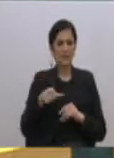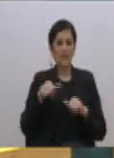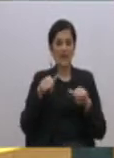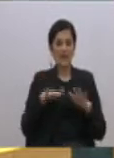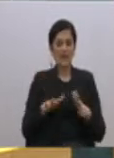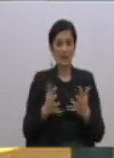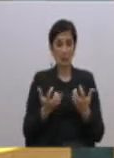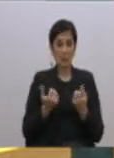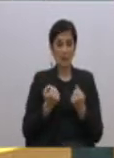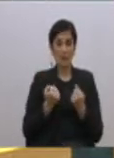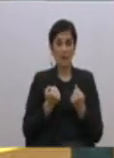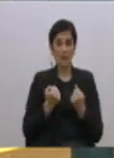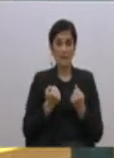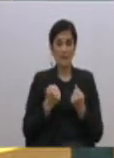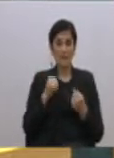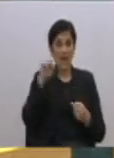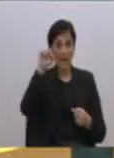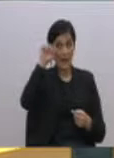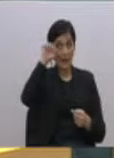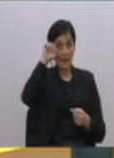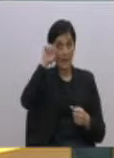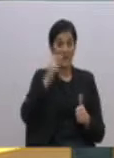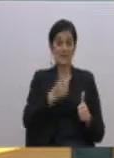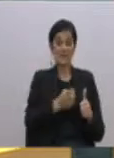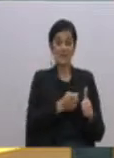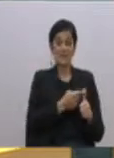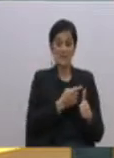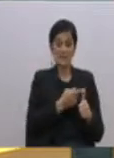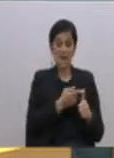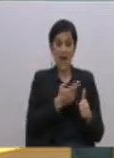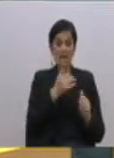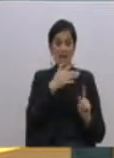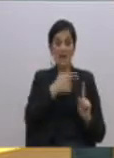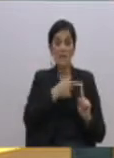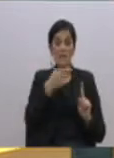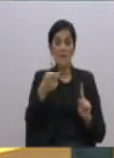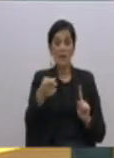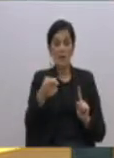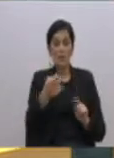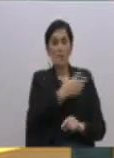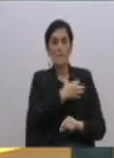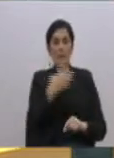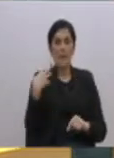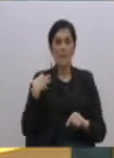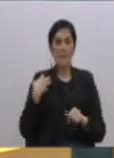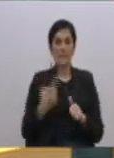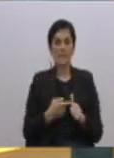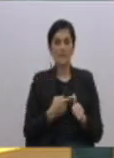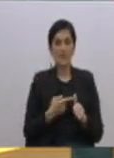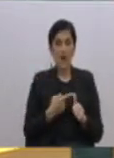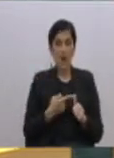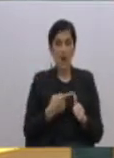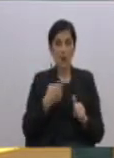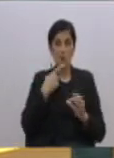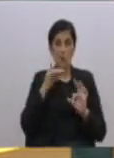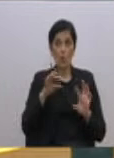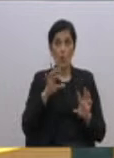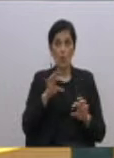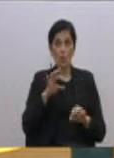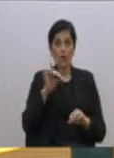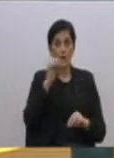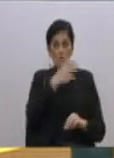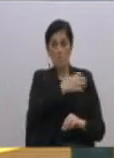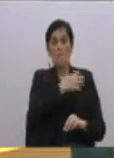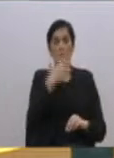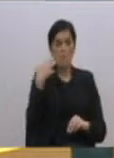მიიღებოდა ღმერთის სახელითაც და რაღაც პერიოდში მეფის სახელითაც. Მოგეხსენებათ, რომ მეფეც ღვთისგან